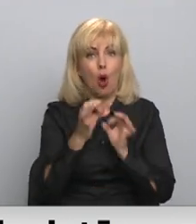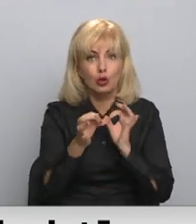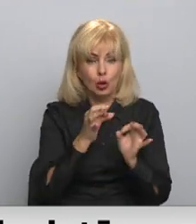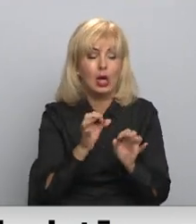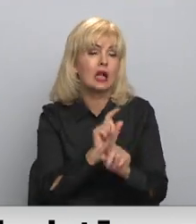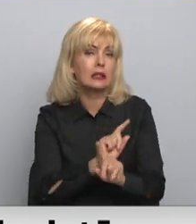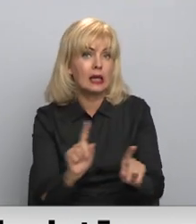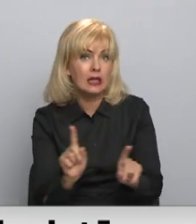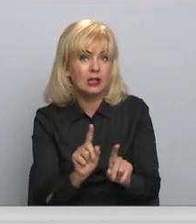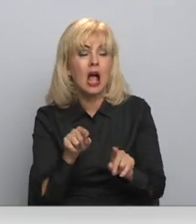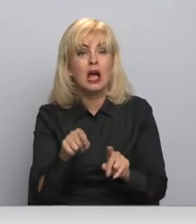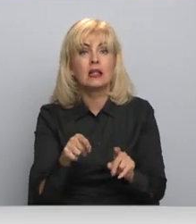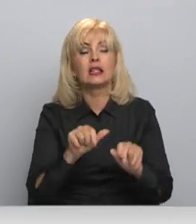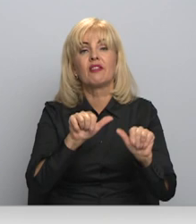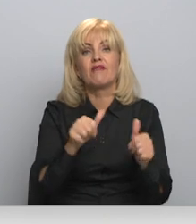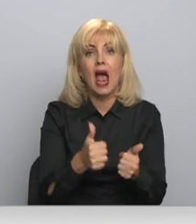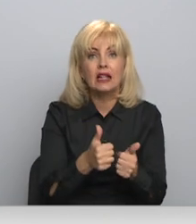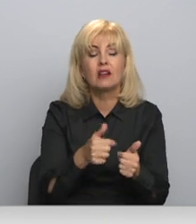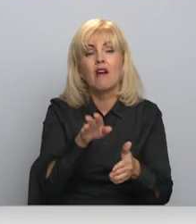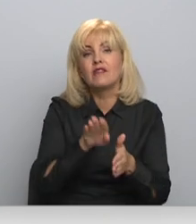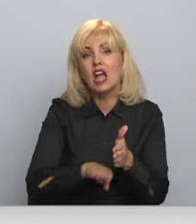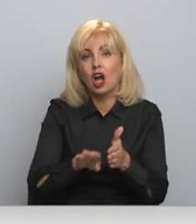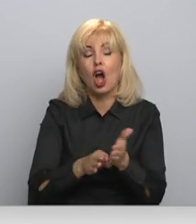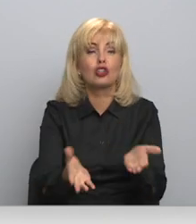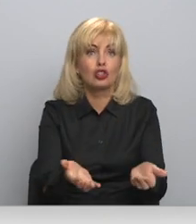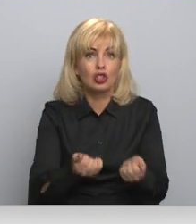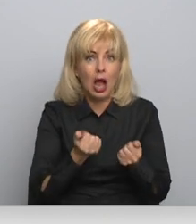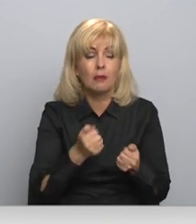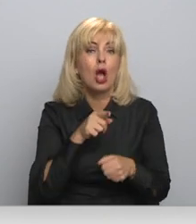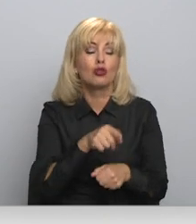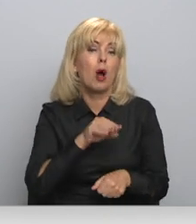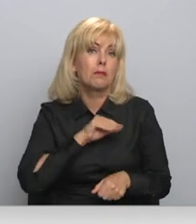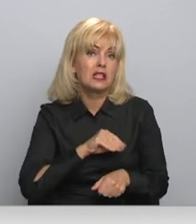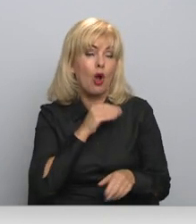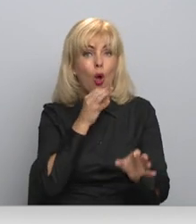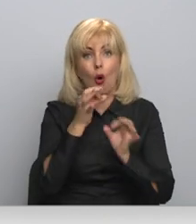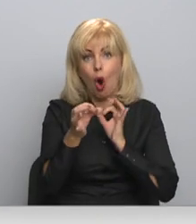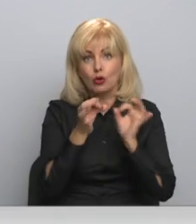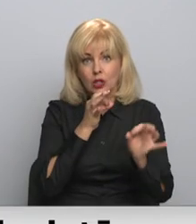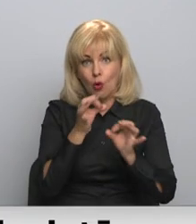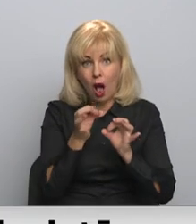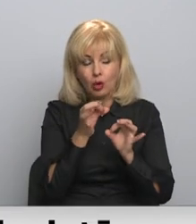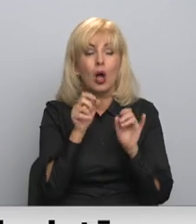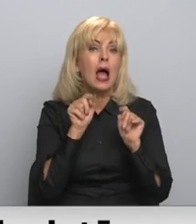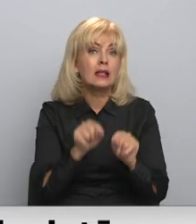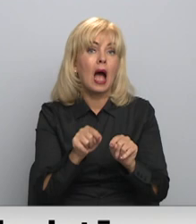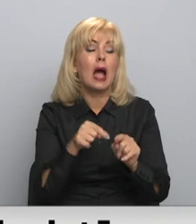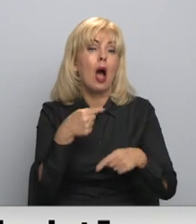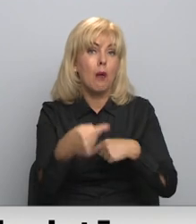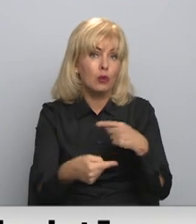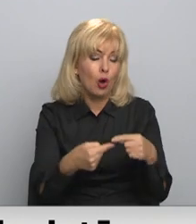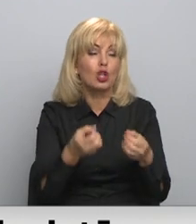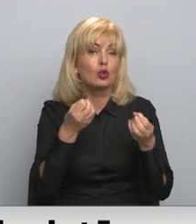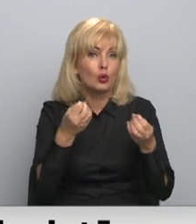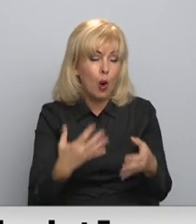ir tas mehānisms, kā vienkārši saņemt šo psihologa konsultāciju, un tad tajā procesā arī